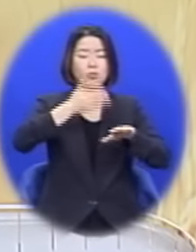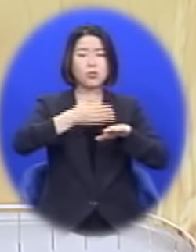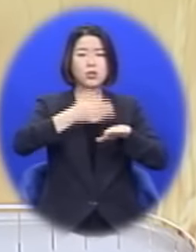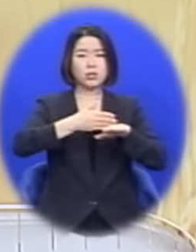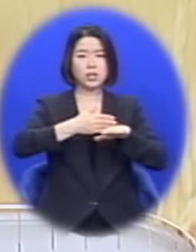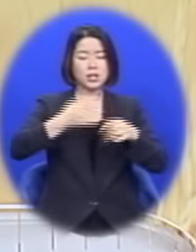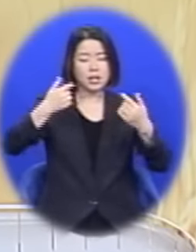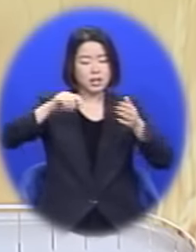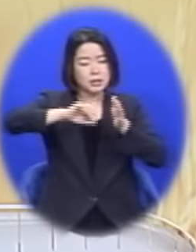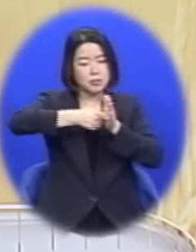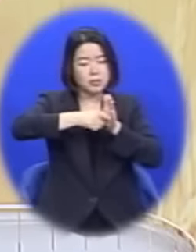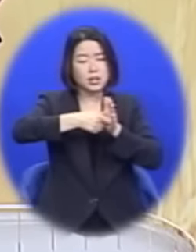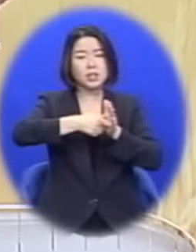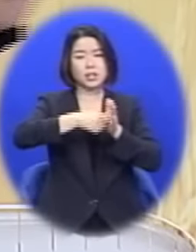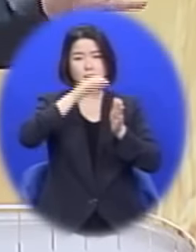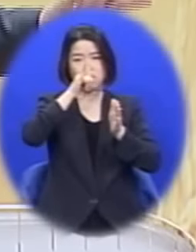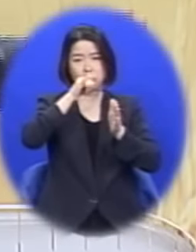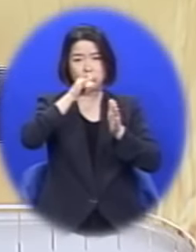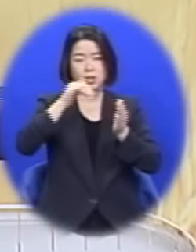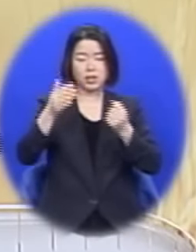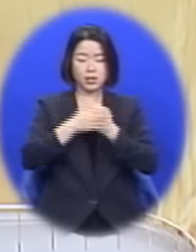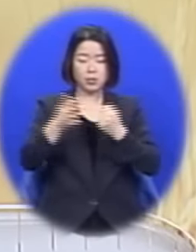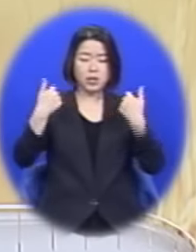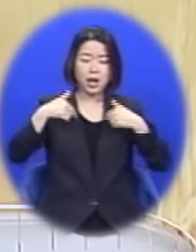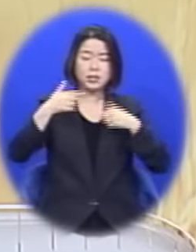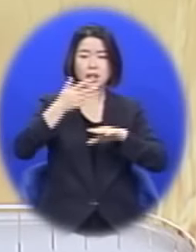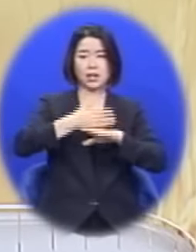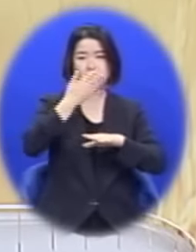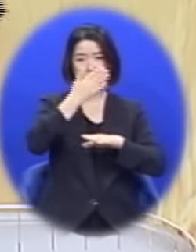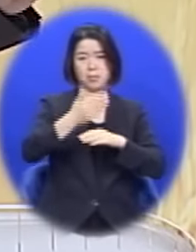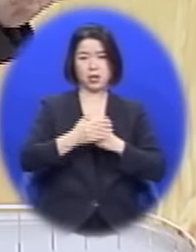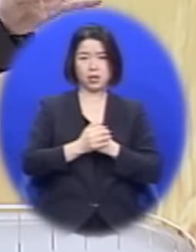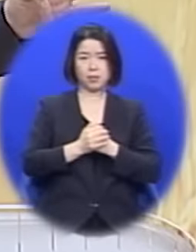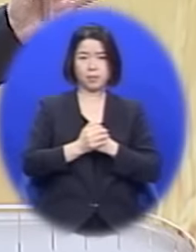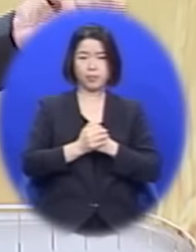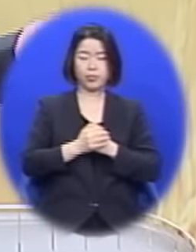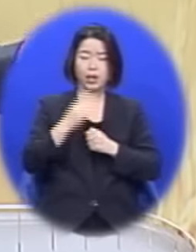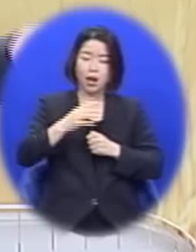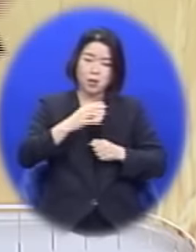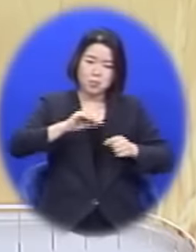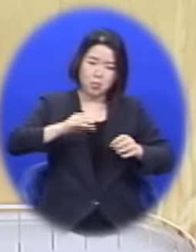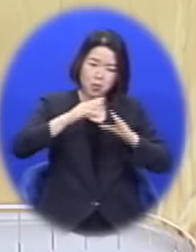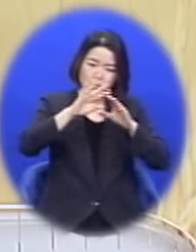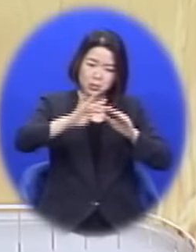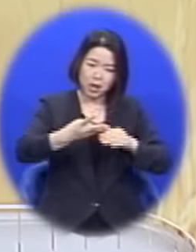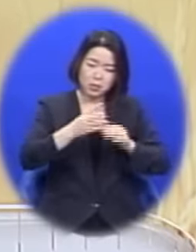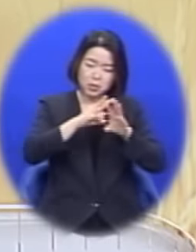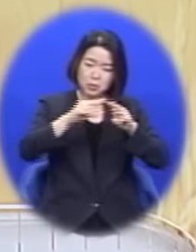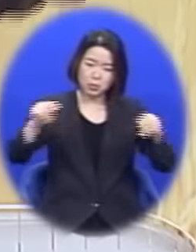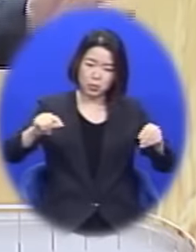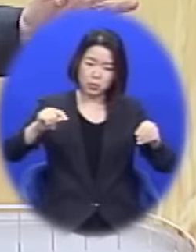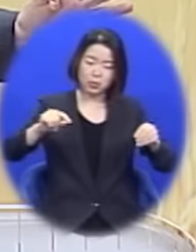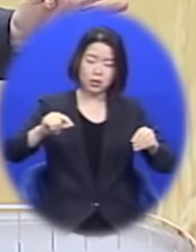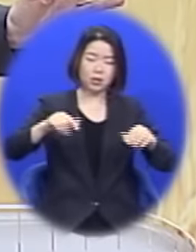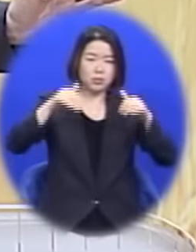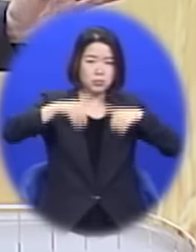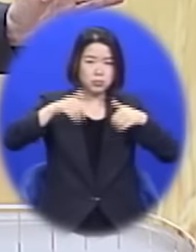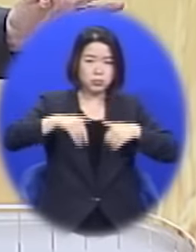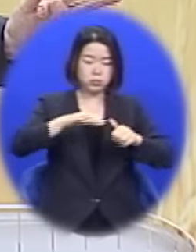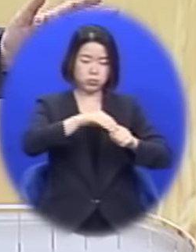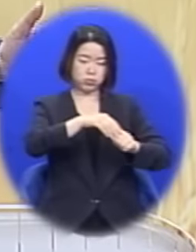그런데 400년 종살이에서 구원받고 40년 광야 생활에서 이제 벗어난 것에 대해서 잊어버리고